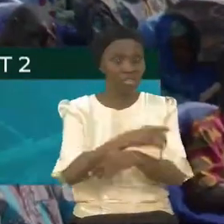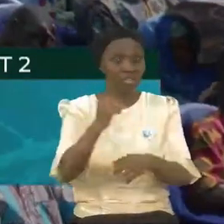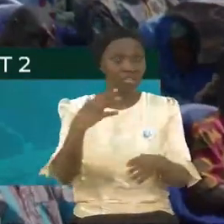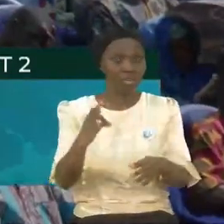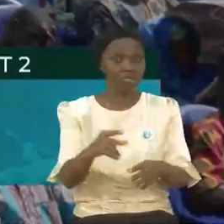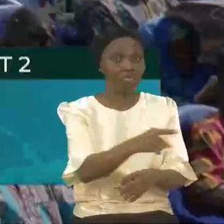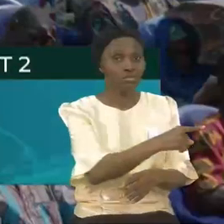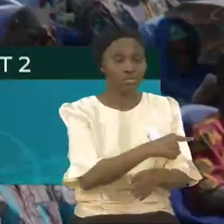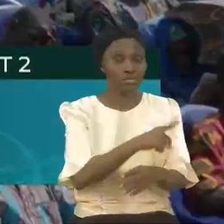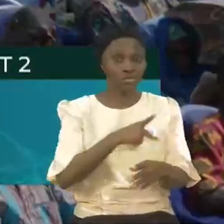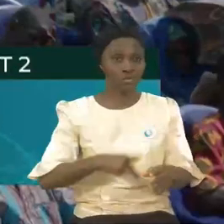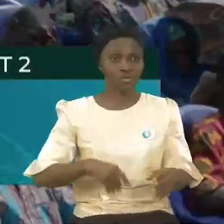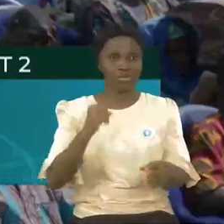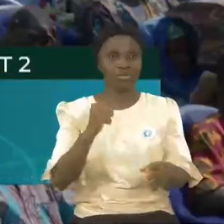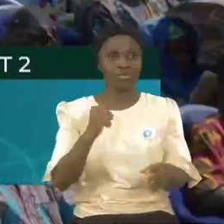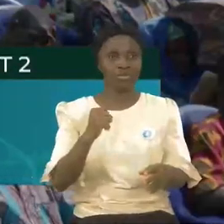negan